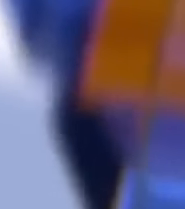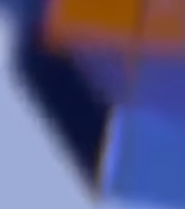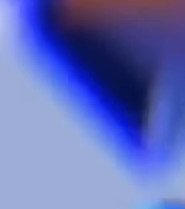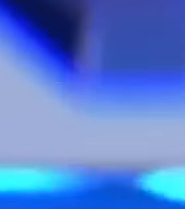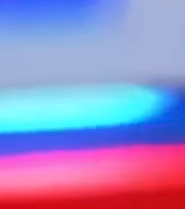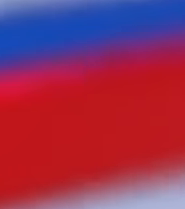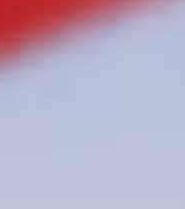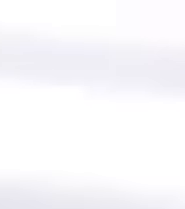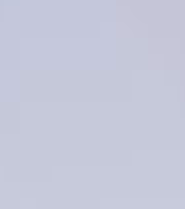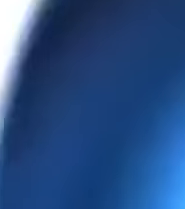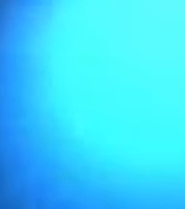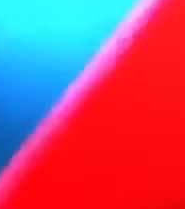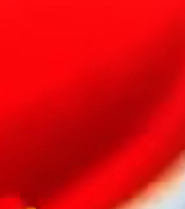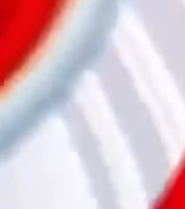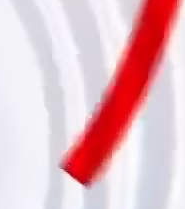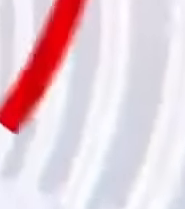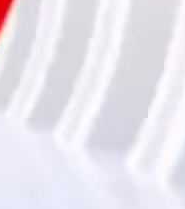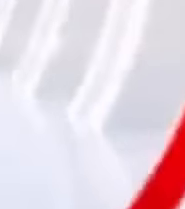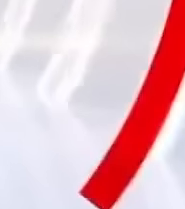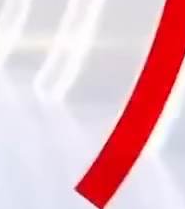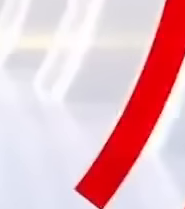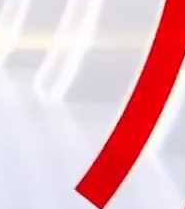State of the Nation.